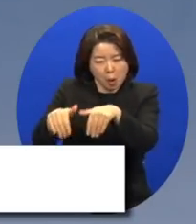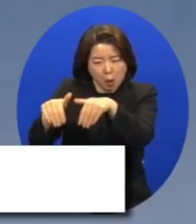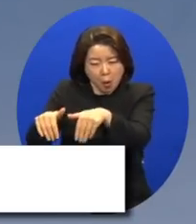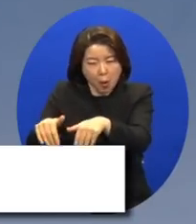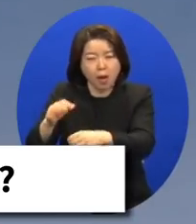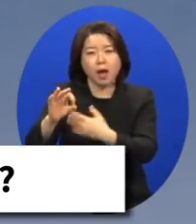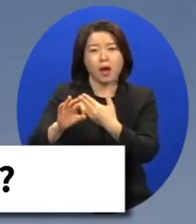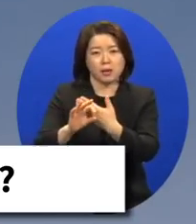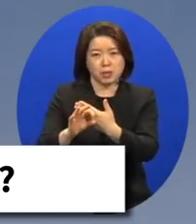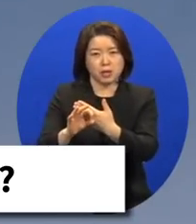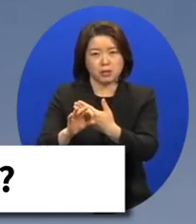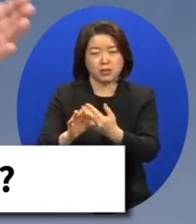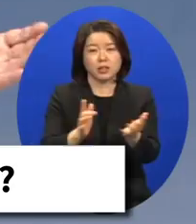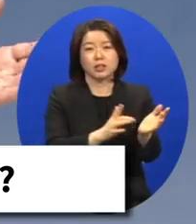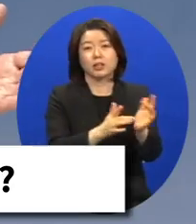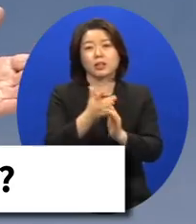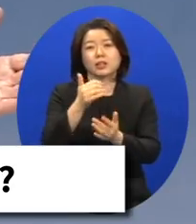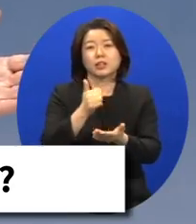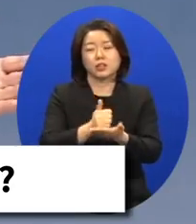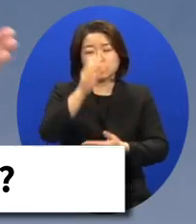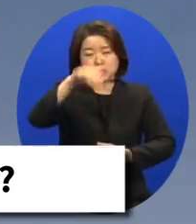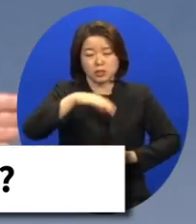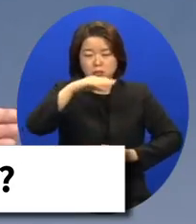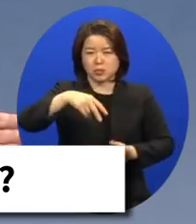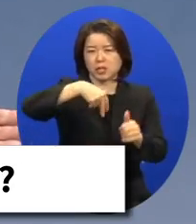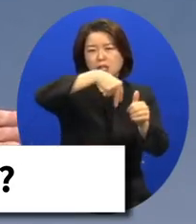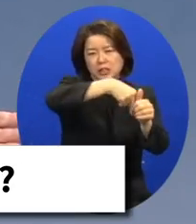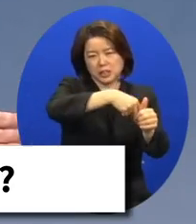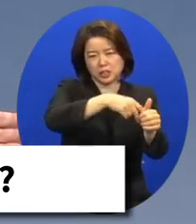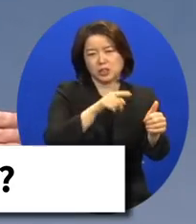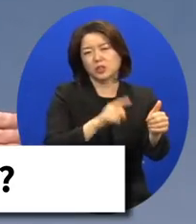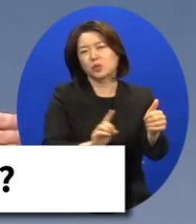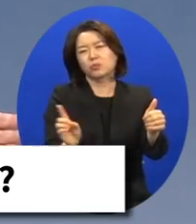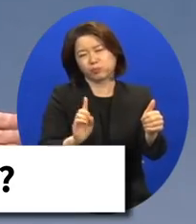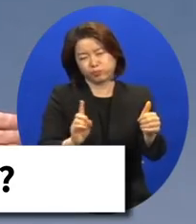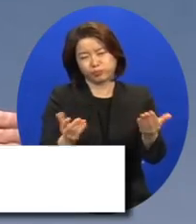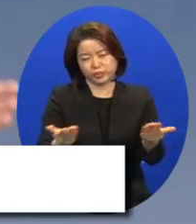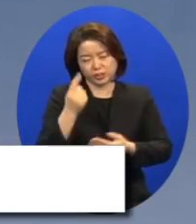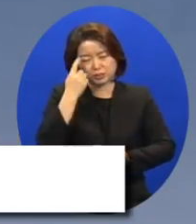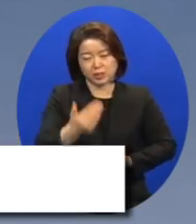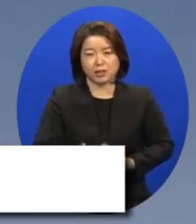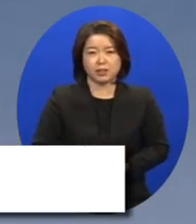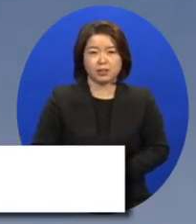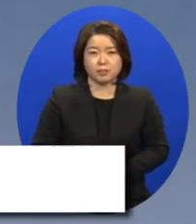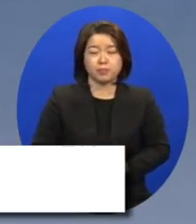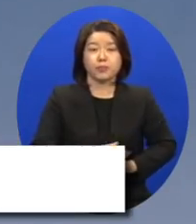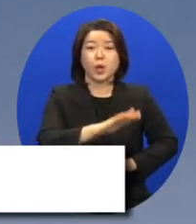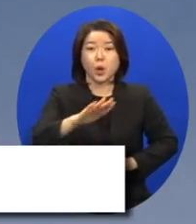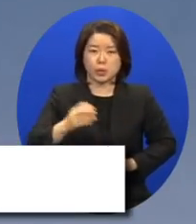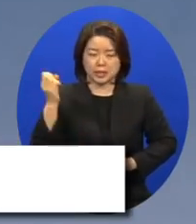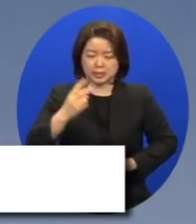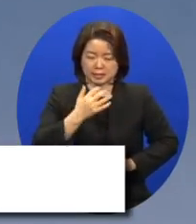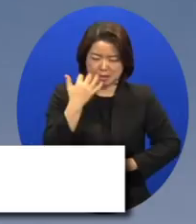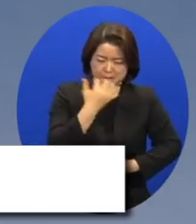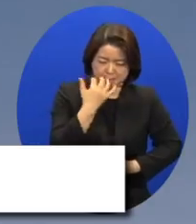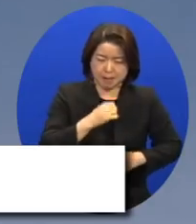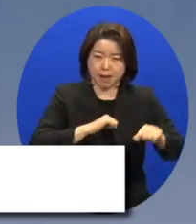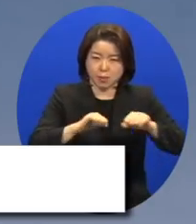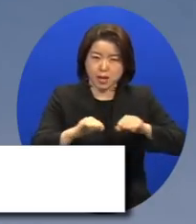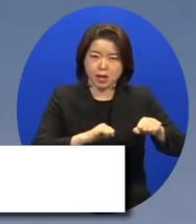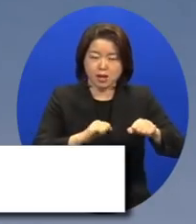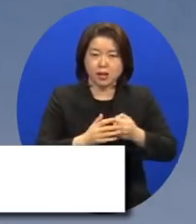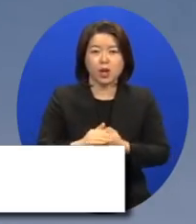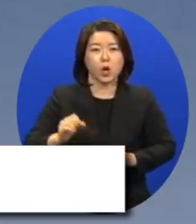하면 예수님이 십자가에 지신 것은 어떻게 되는 것입니까 우리가 다시 음행을 하라고